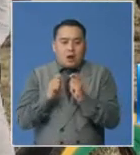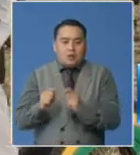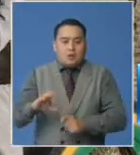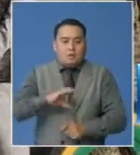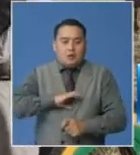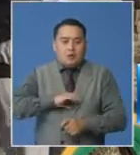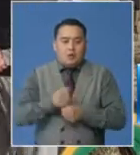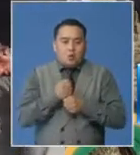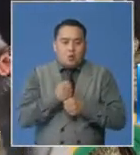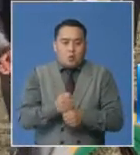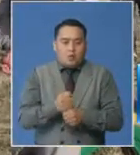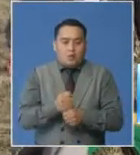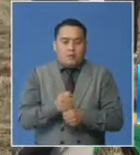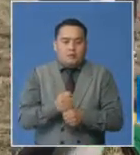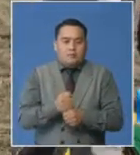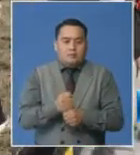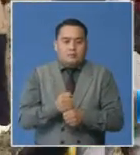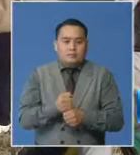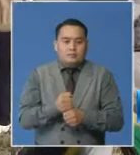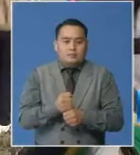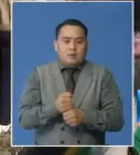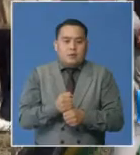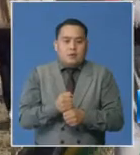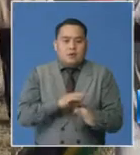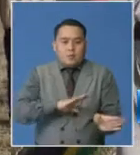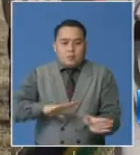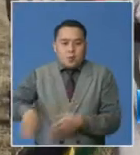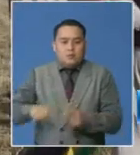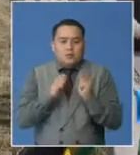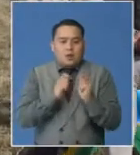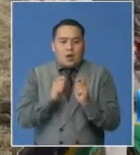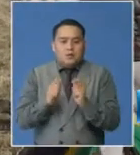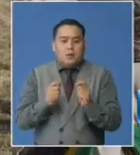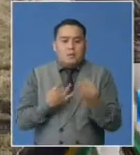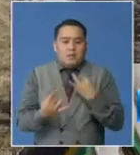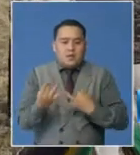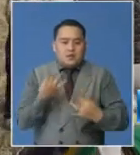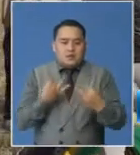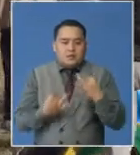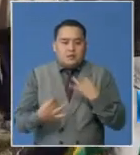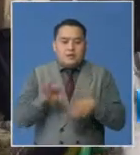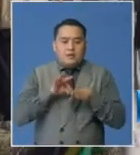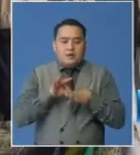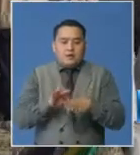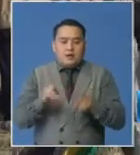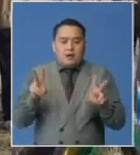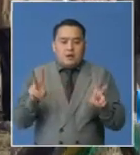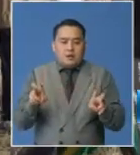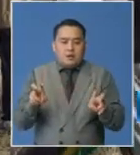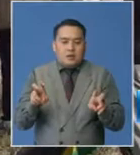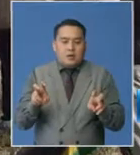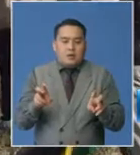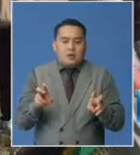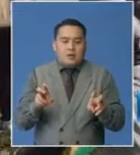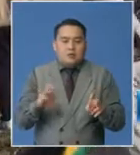медалями, грамотами, кубками. После награждения проведена беседа с участниками «Спартакиады» на тему